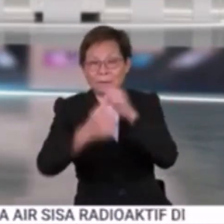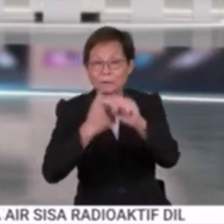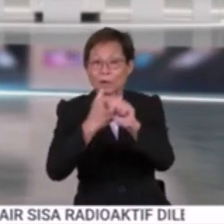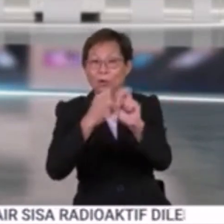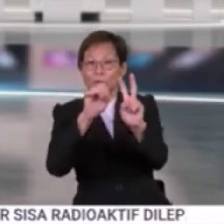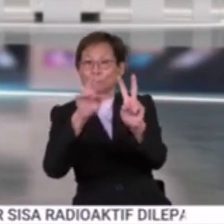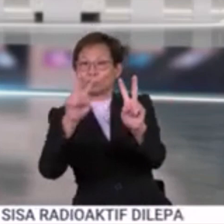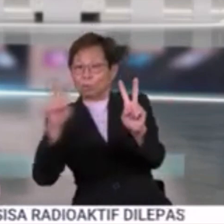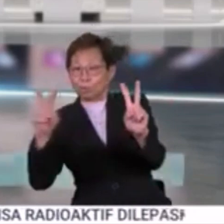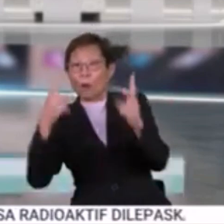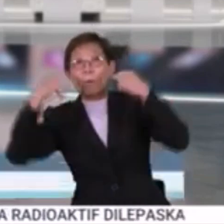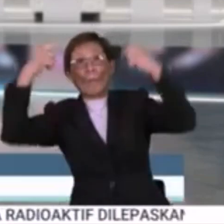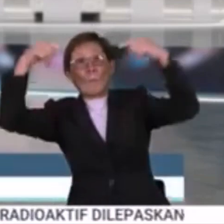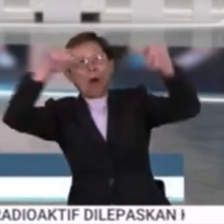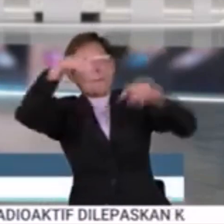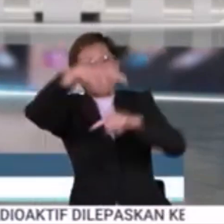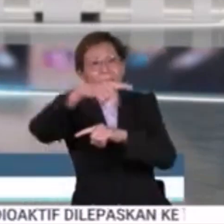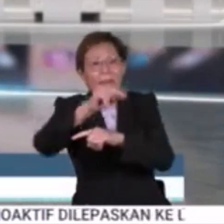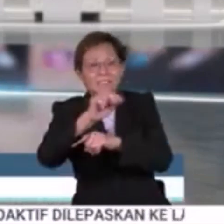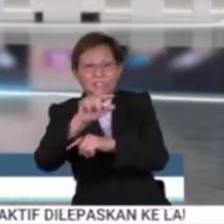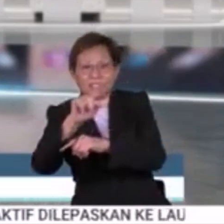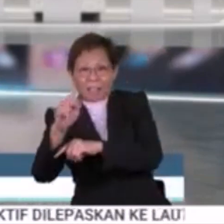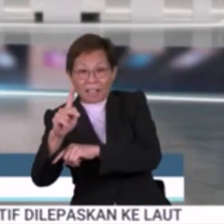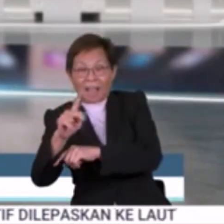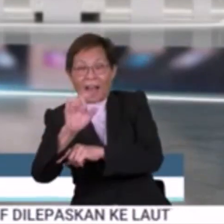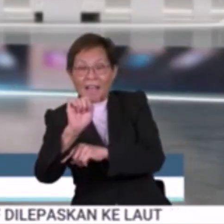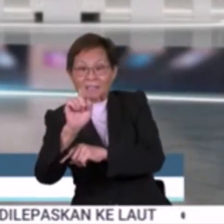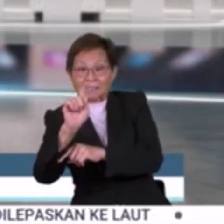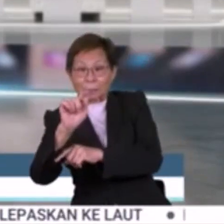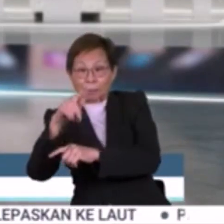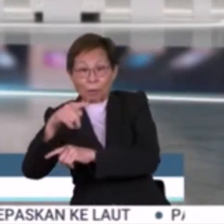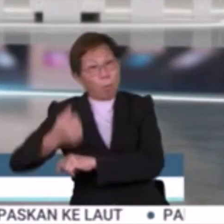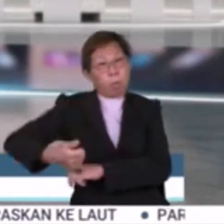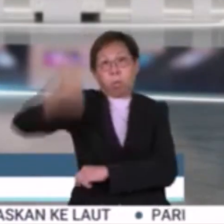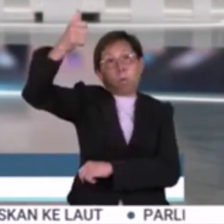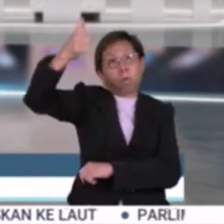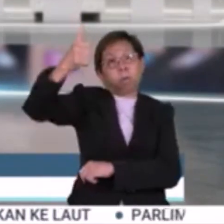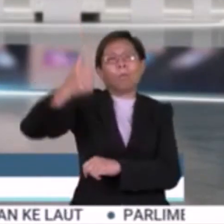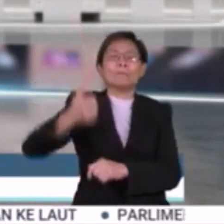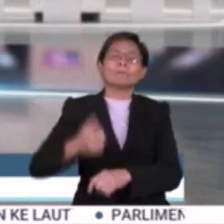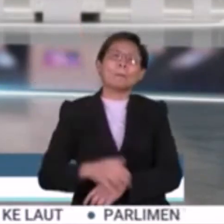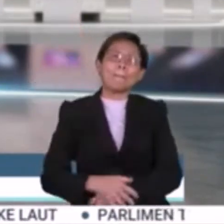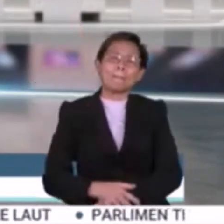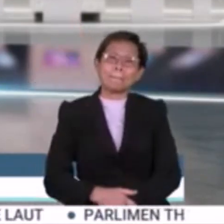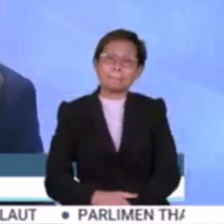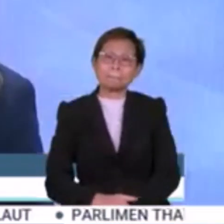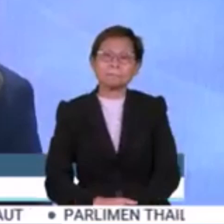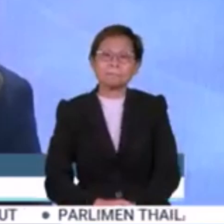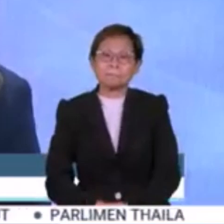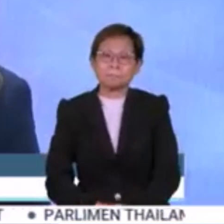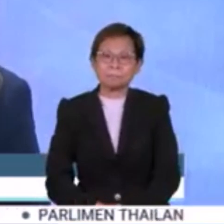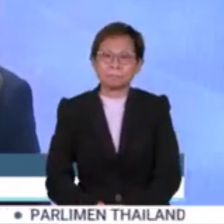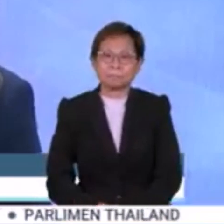sebelumnya ia pencapaian PNG yang tertinggi Sedangkan ini